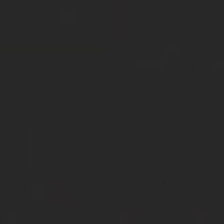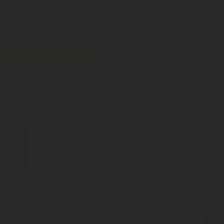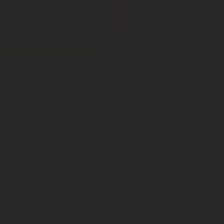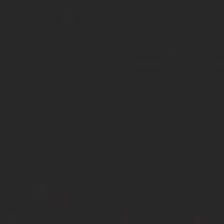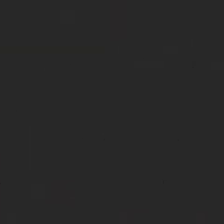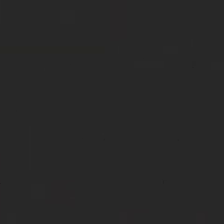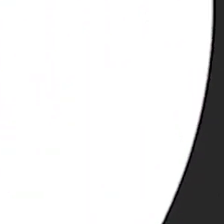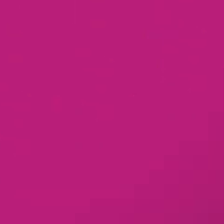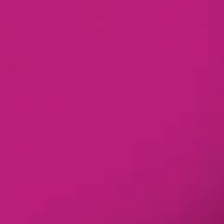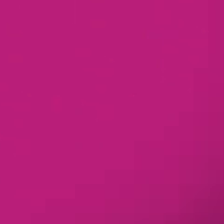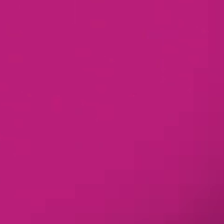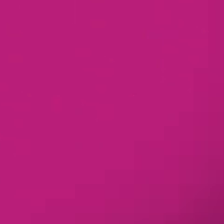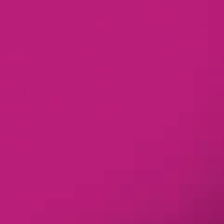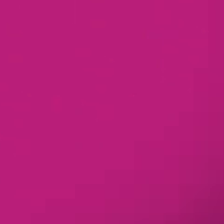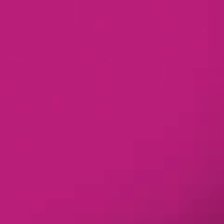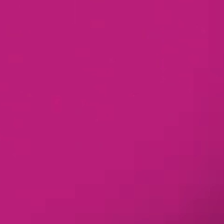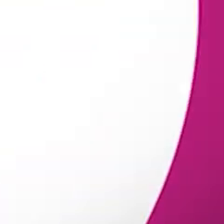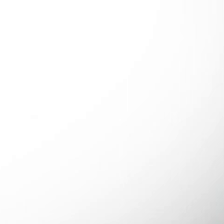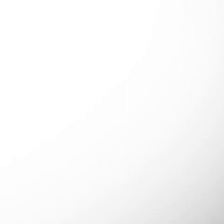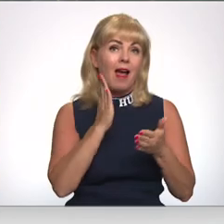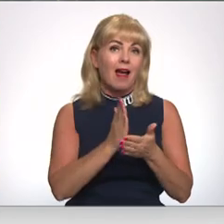Re, viss ēters ir te!